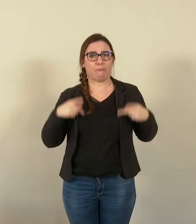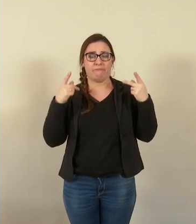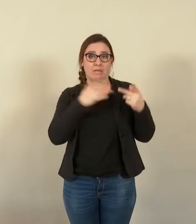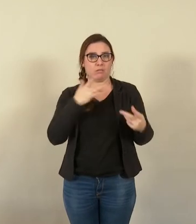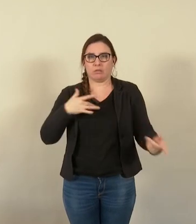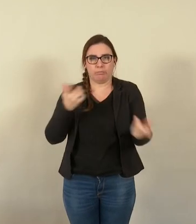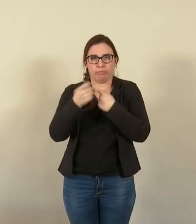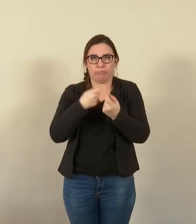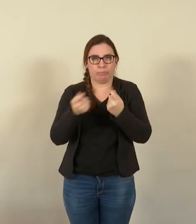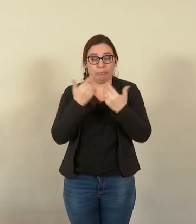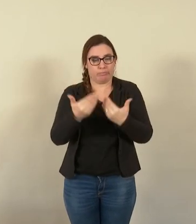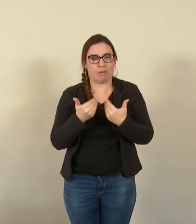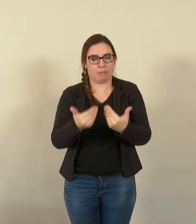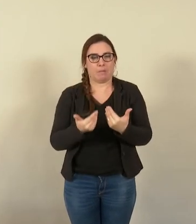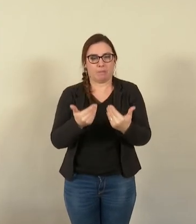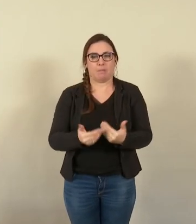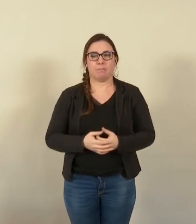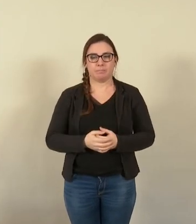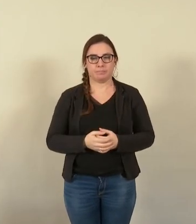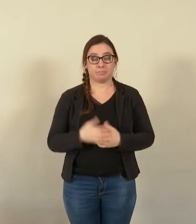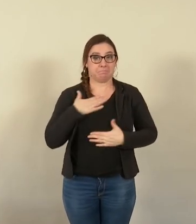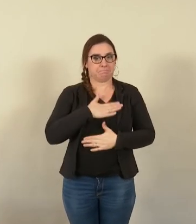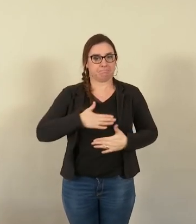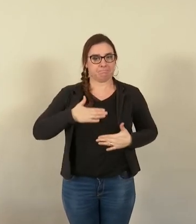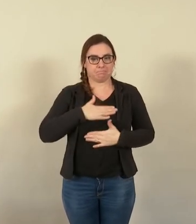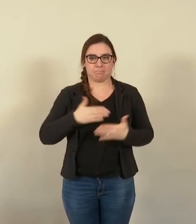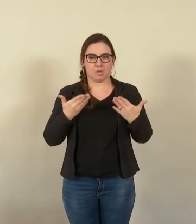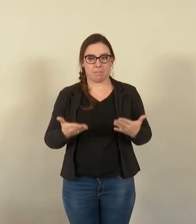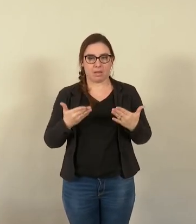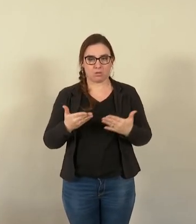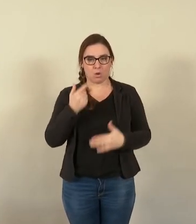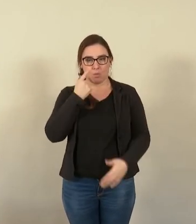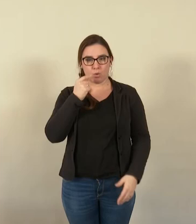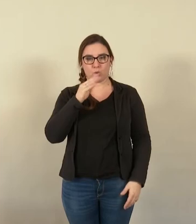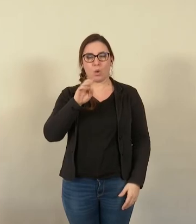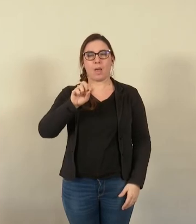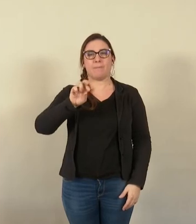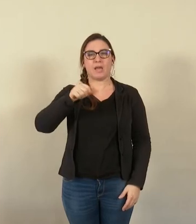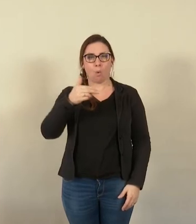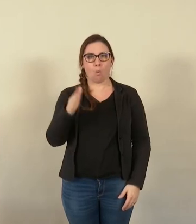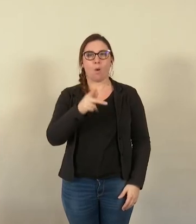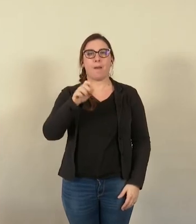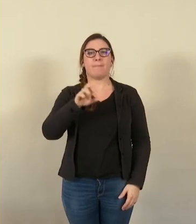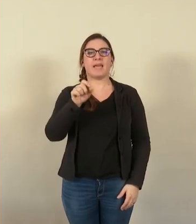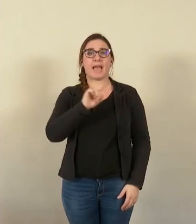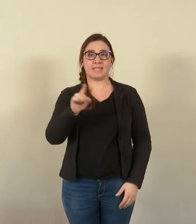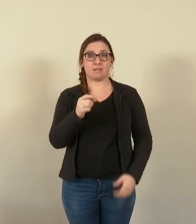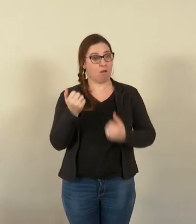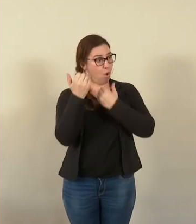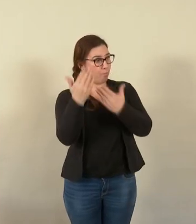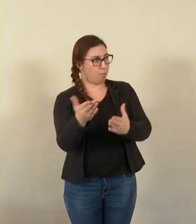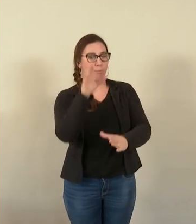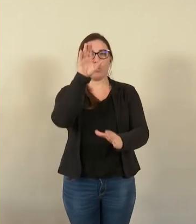santé demeure et nous avons donc le plaisir aujourd aujourd'hui avec Nicolas Beron perz de soumettre au conseil municipal cette